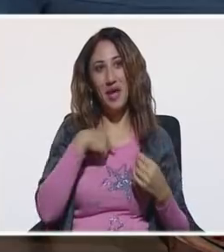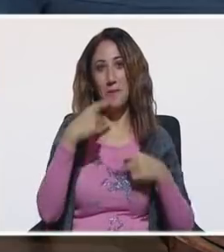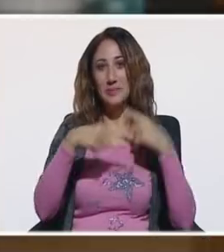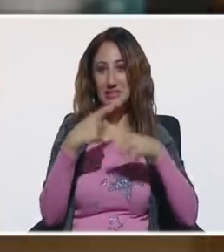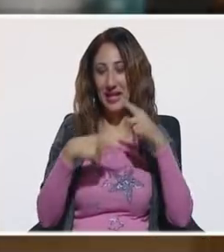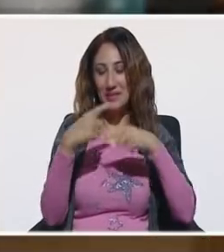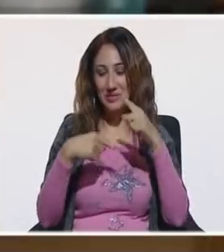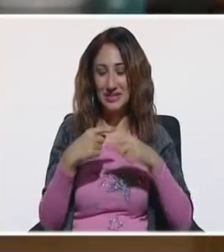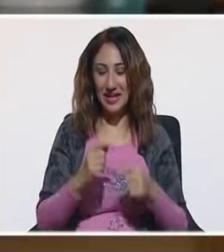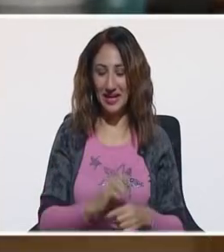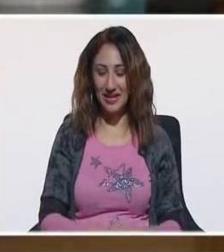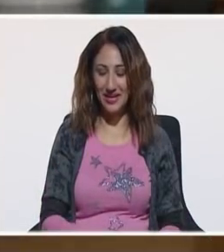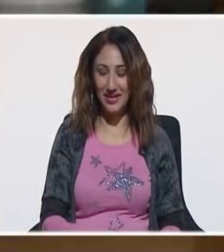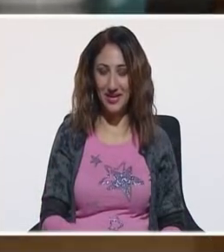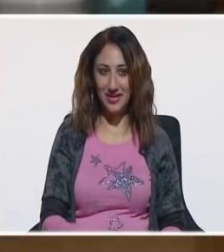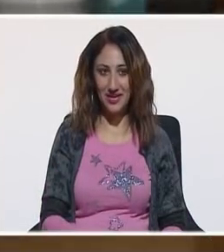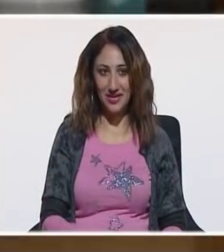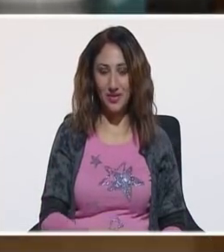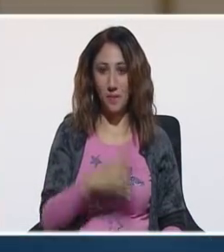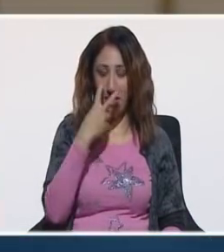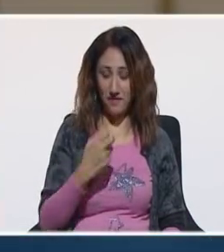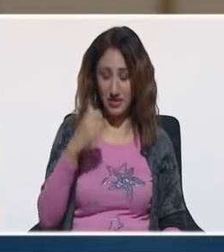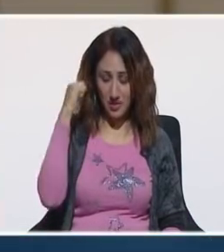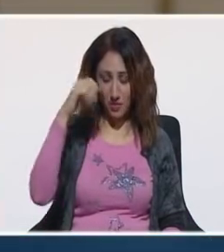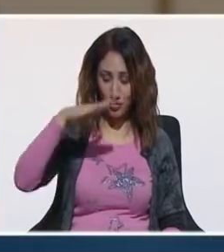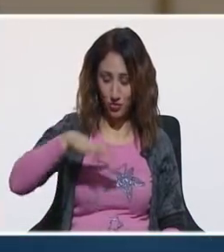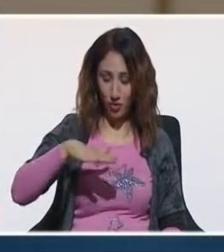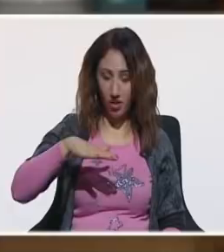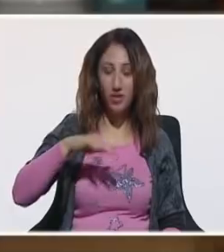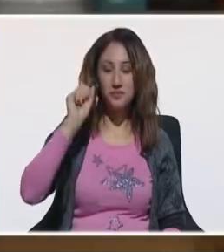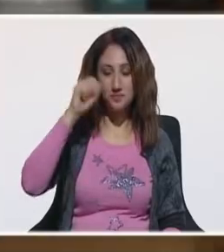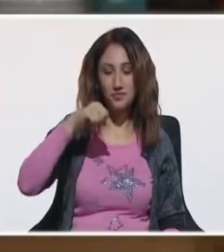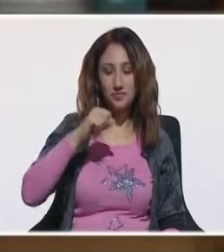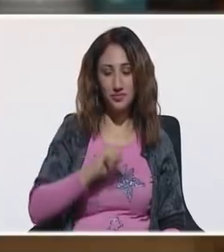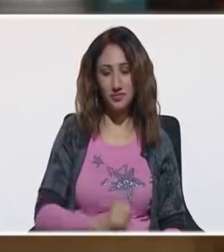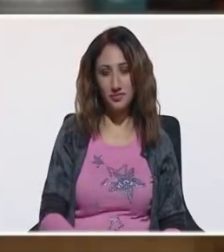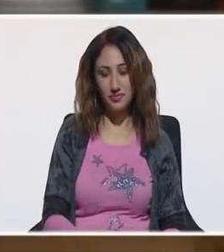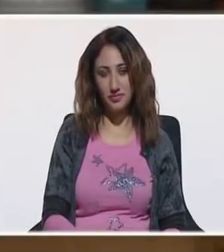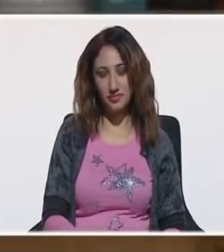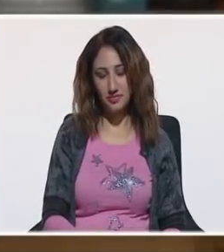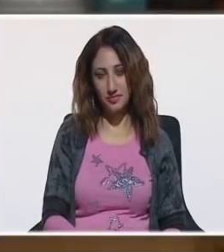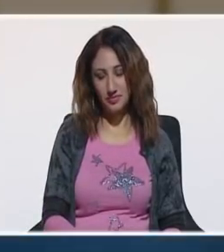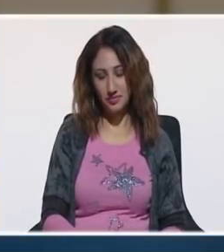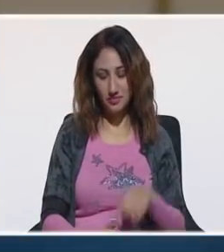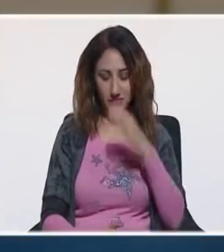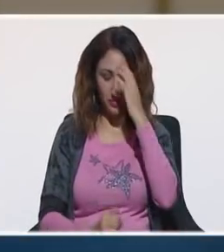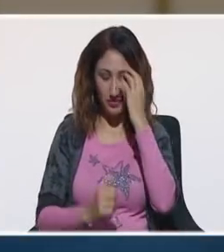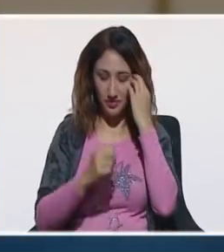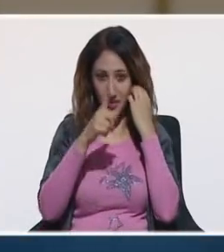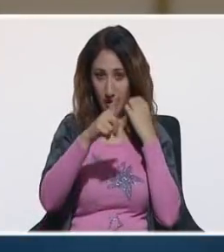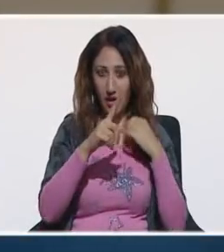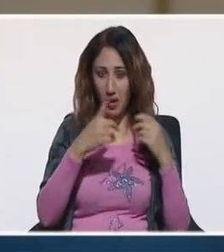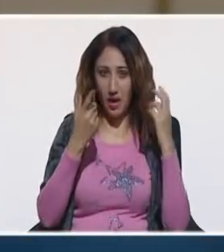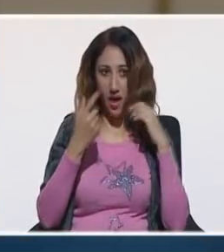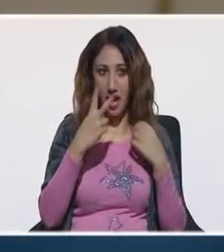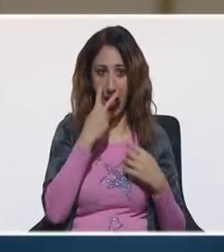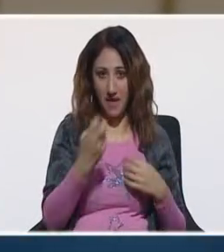ده اهم رانيا كنت شقيه وانت صغيره؟ يعني مثلا كنت بتعملي مقالب في عبير؟